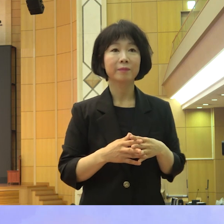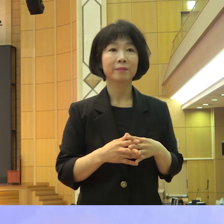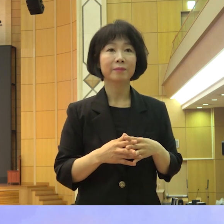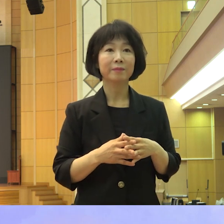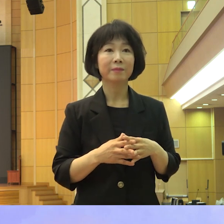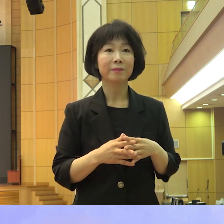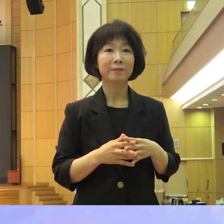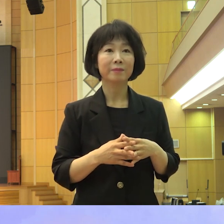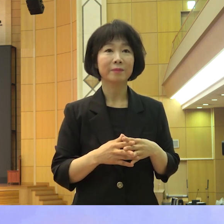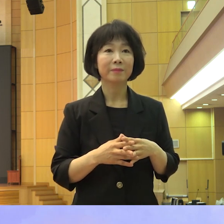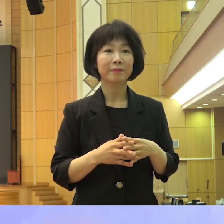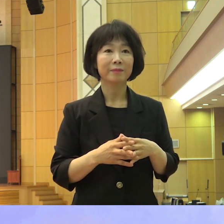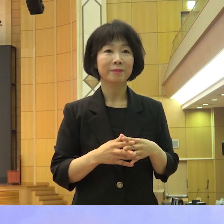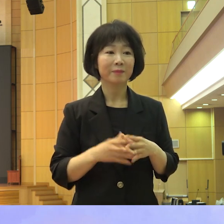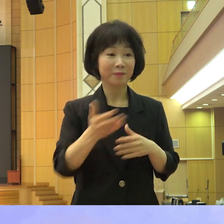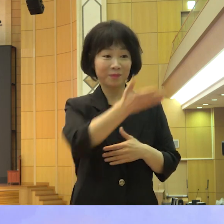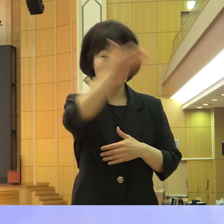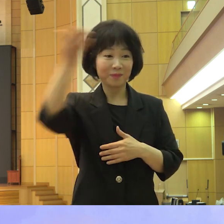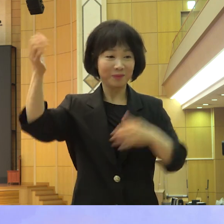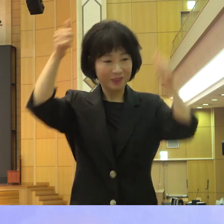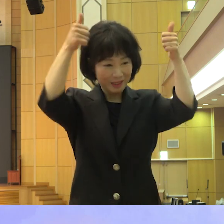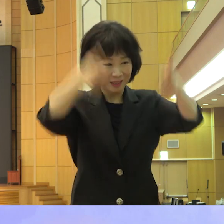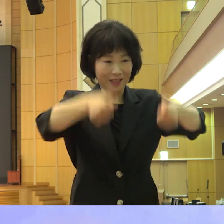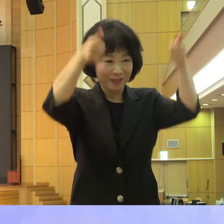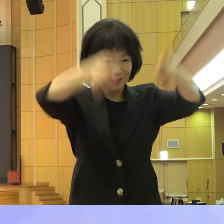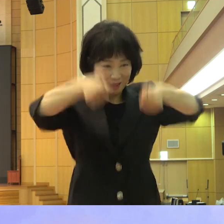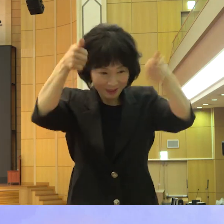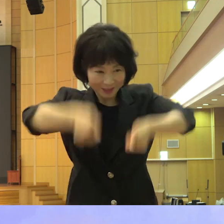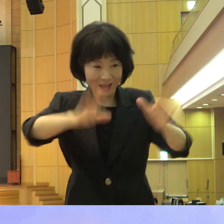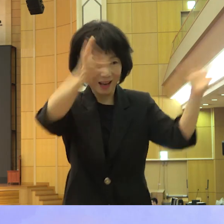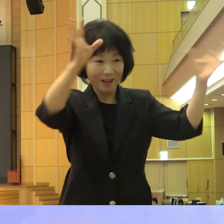차렷. 우리 성도님들에게 인사.